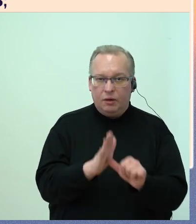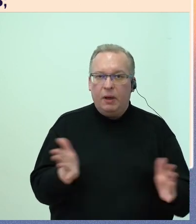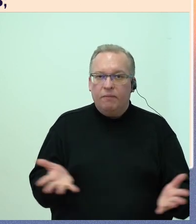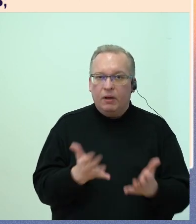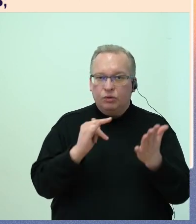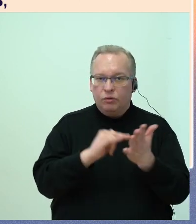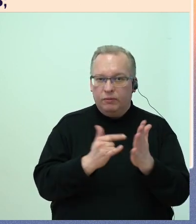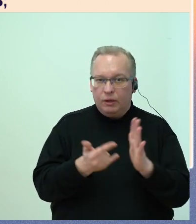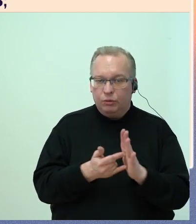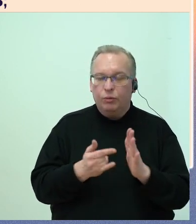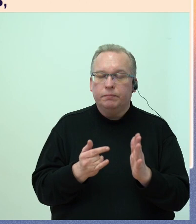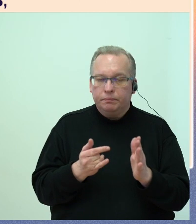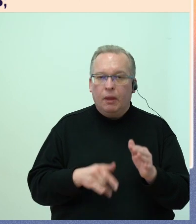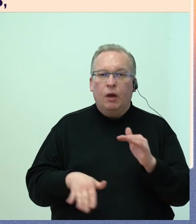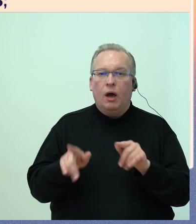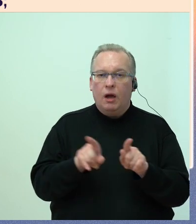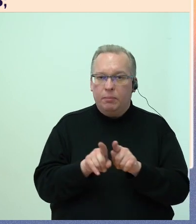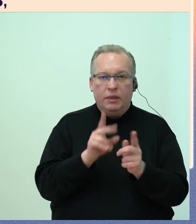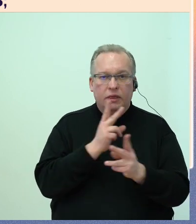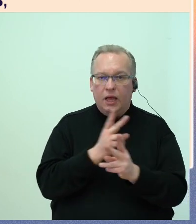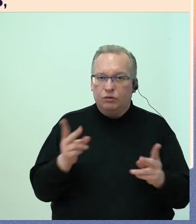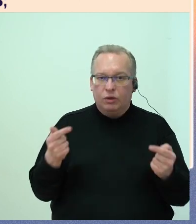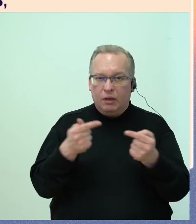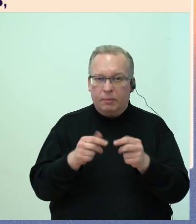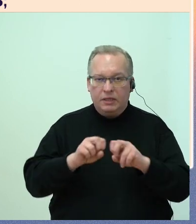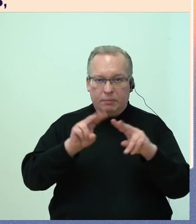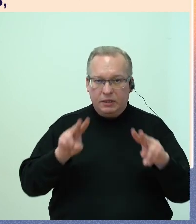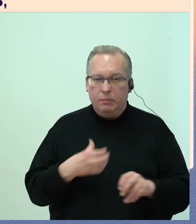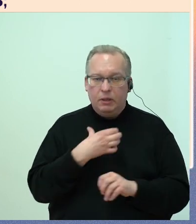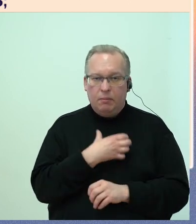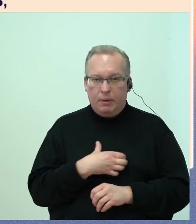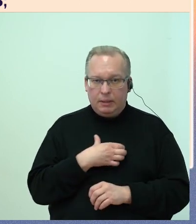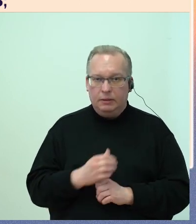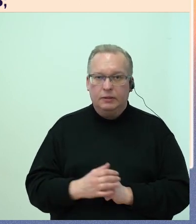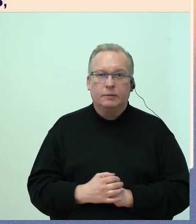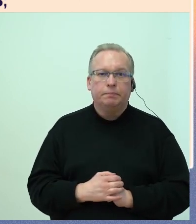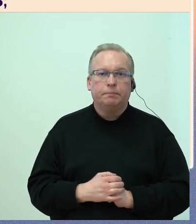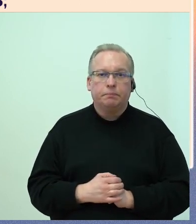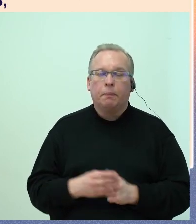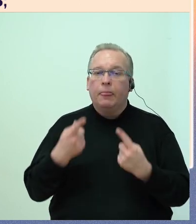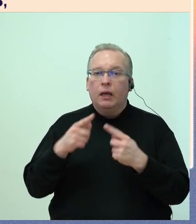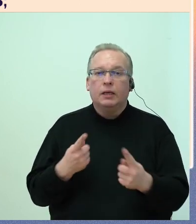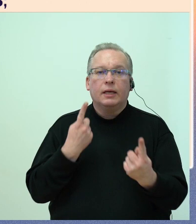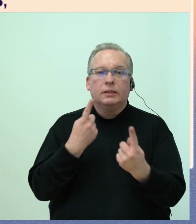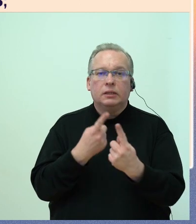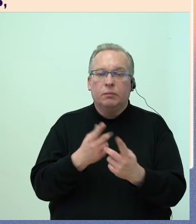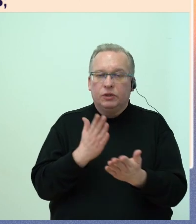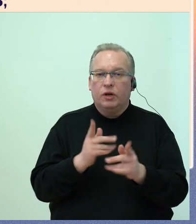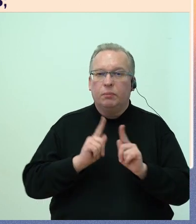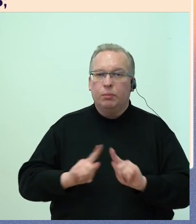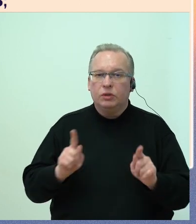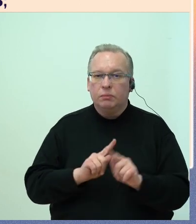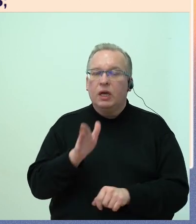skatinimo veiklų planą, jame neatsispindi kovos su antisemitizmu ir tam tikros specifinės priemonės. Kitas tikslas - saugoti ir puoselėti